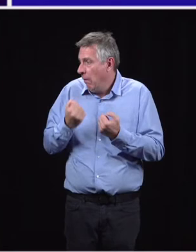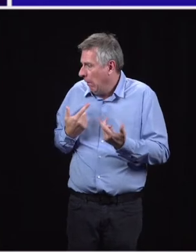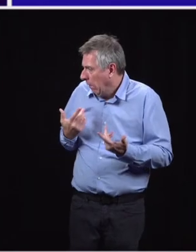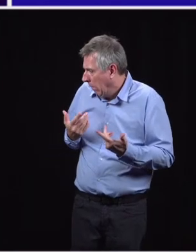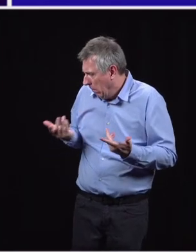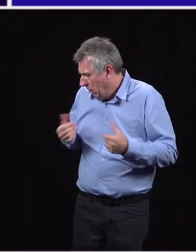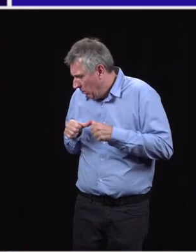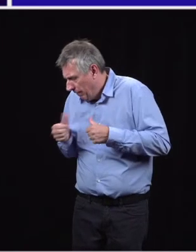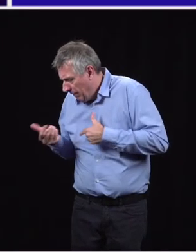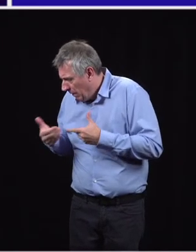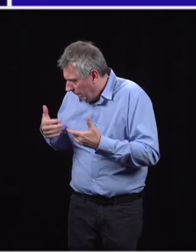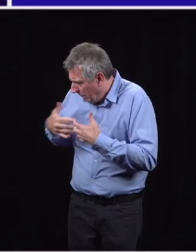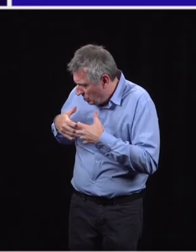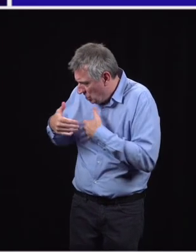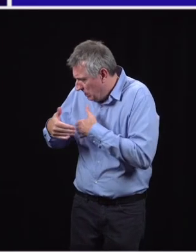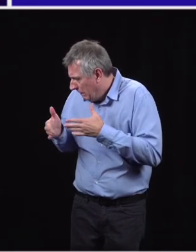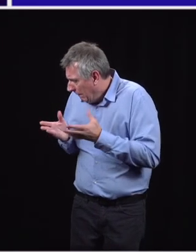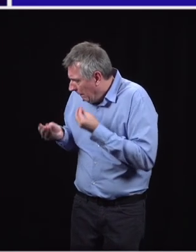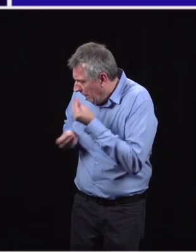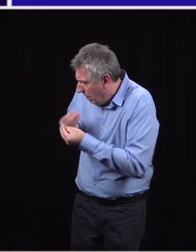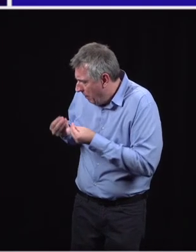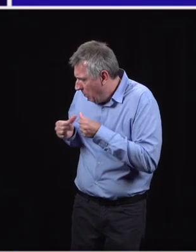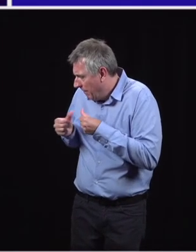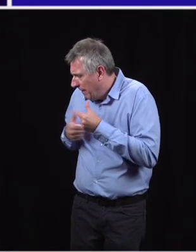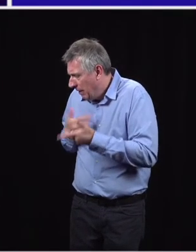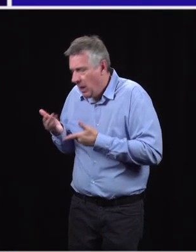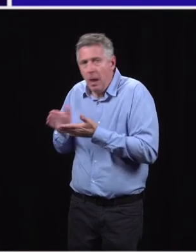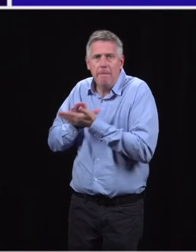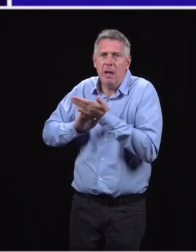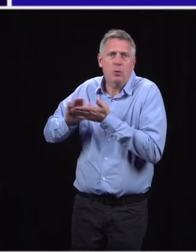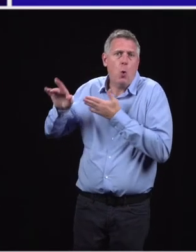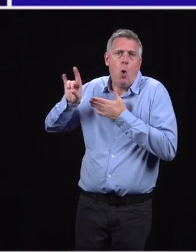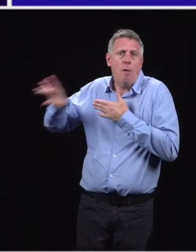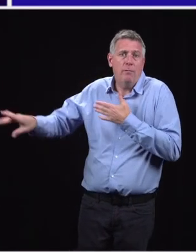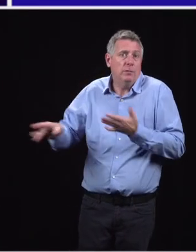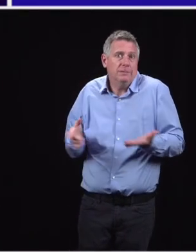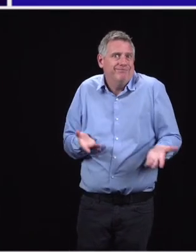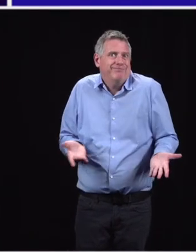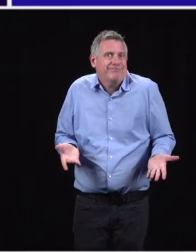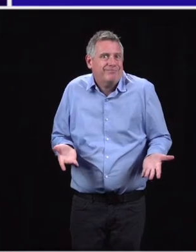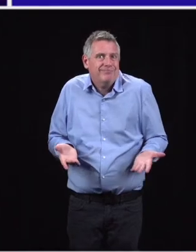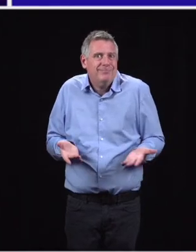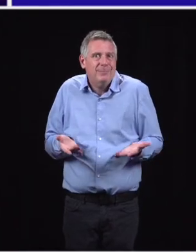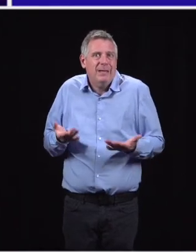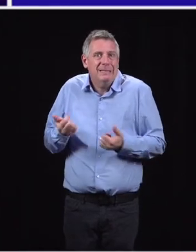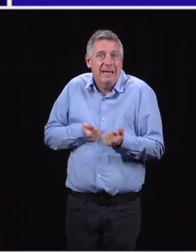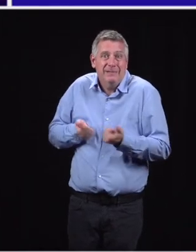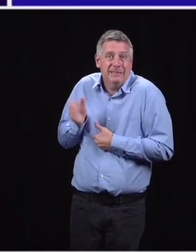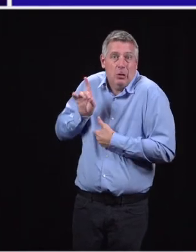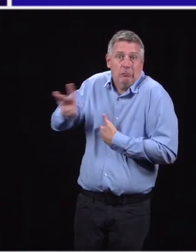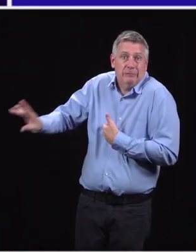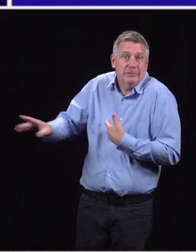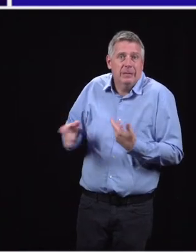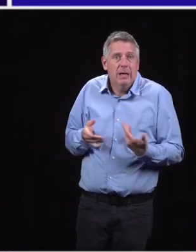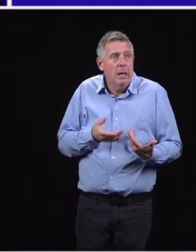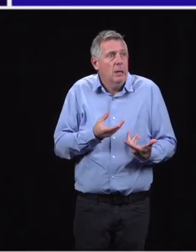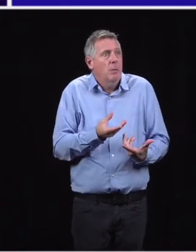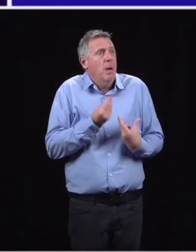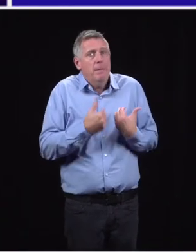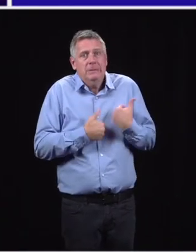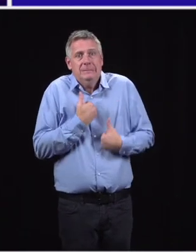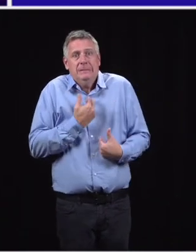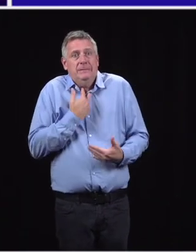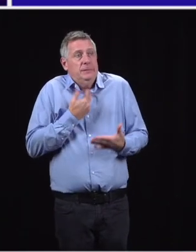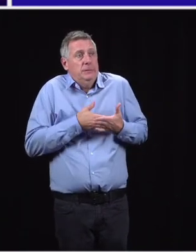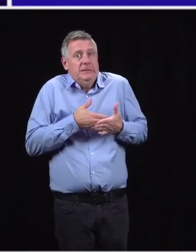s'y prendre face à ce type de prestation bah refuse tout simplement ma frite la prestation pardon et ça crée un peu de la frustration chez les personnes